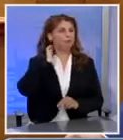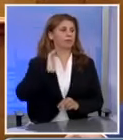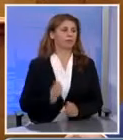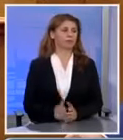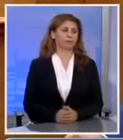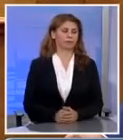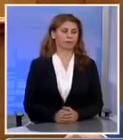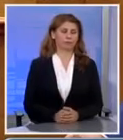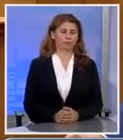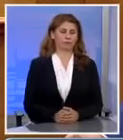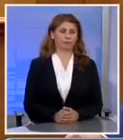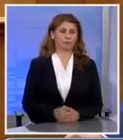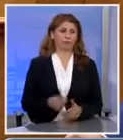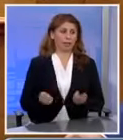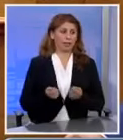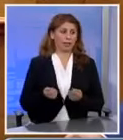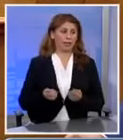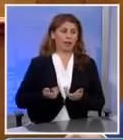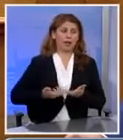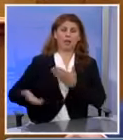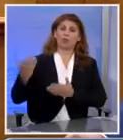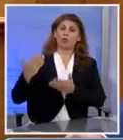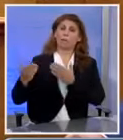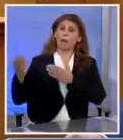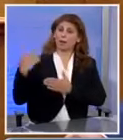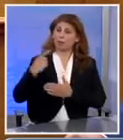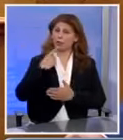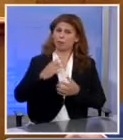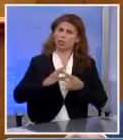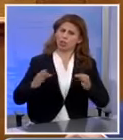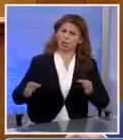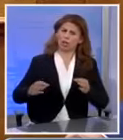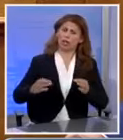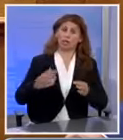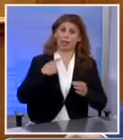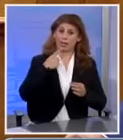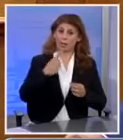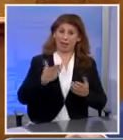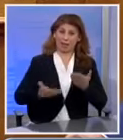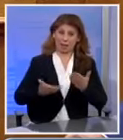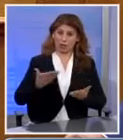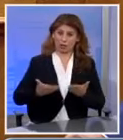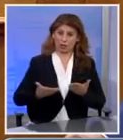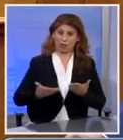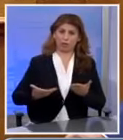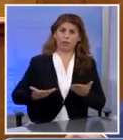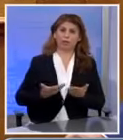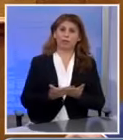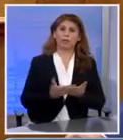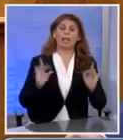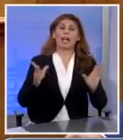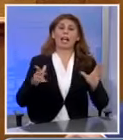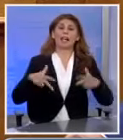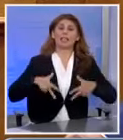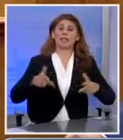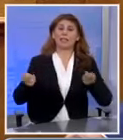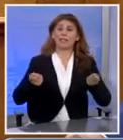Και έκανε μάλιστα μία αναδρομή στο παρελθόν. Μας είπε ότι η αναλογική φέρνει ακυβερνησία